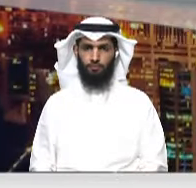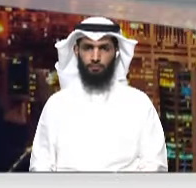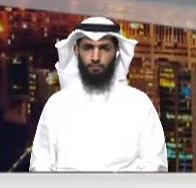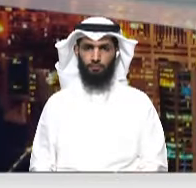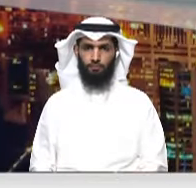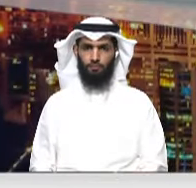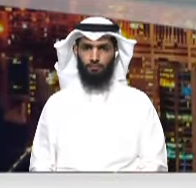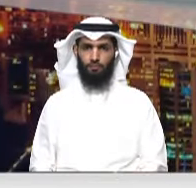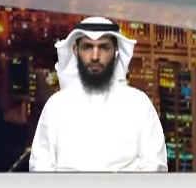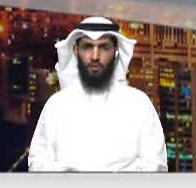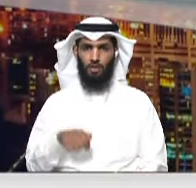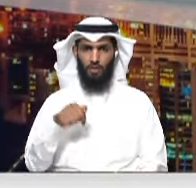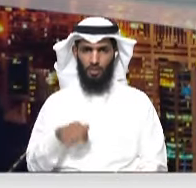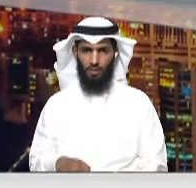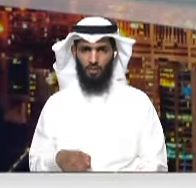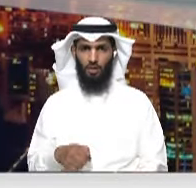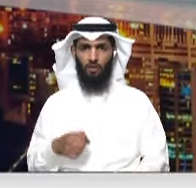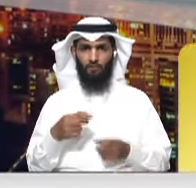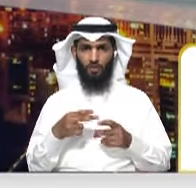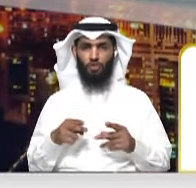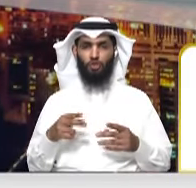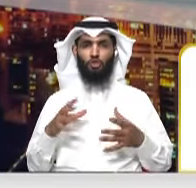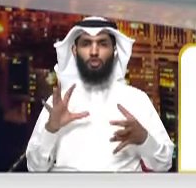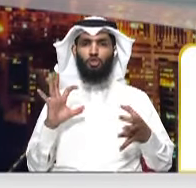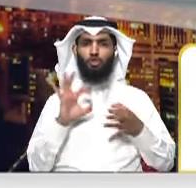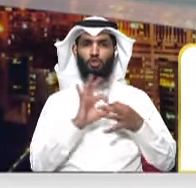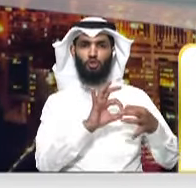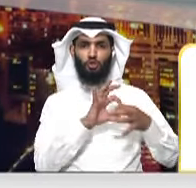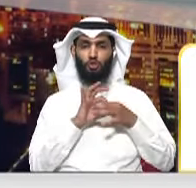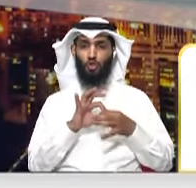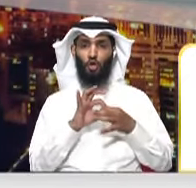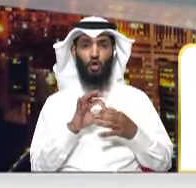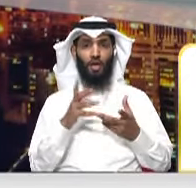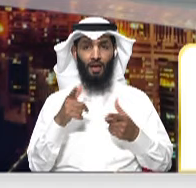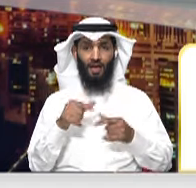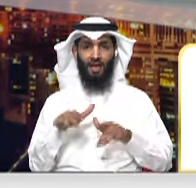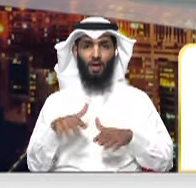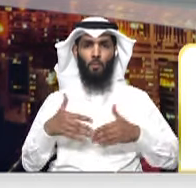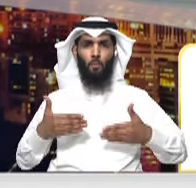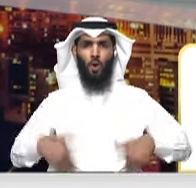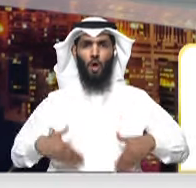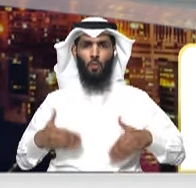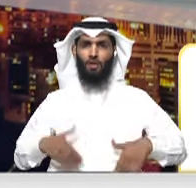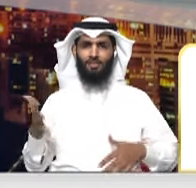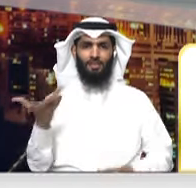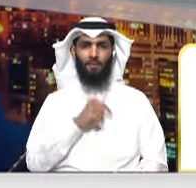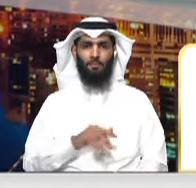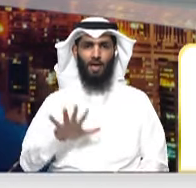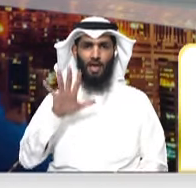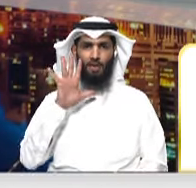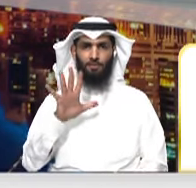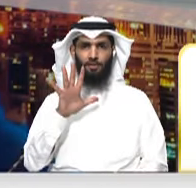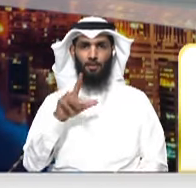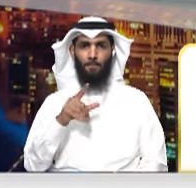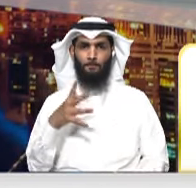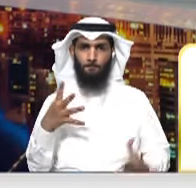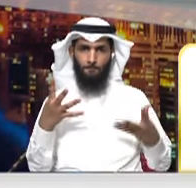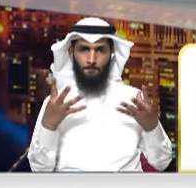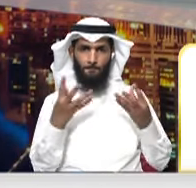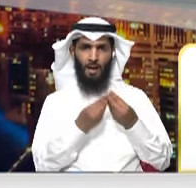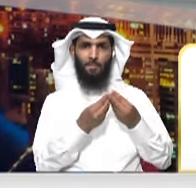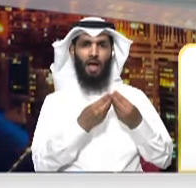أقيم الملتقى الوظيفي لحملة شركاء لتوظيفهم الدفعة الخامسة لذوي الإعاقة الذي كان بالشراكة مع الهيئة العامة لشؤون